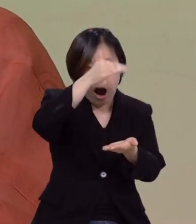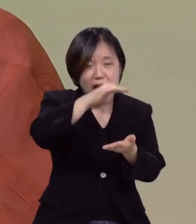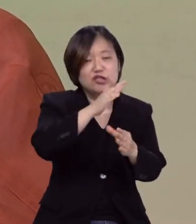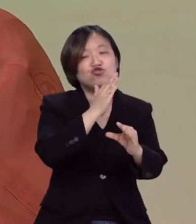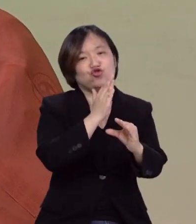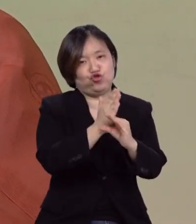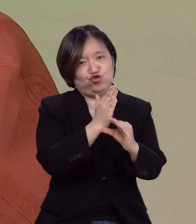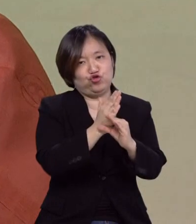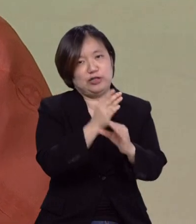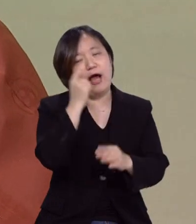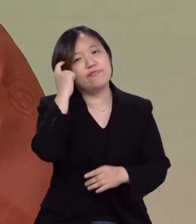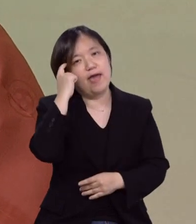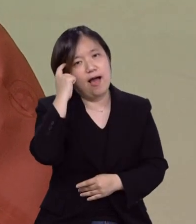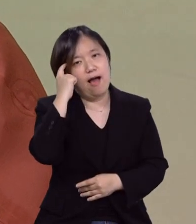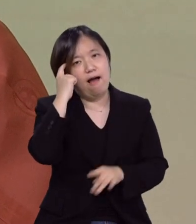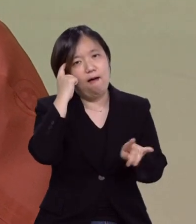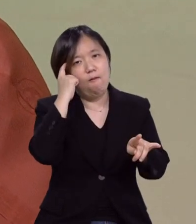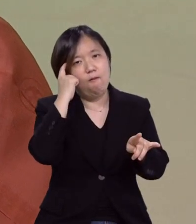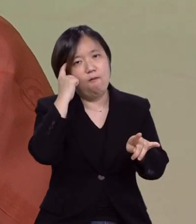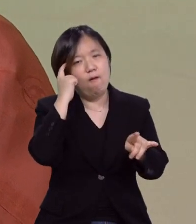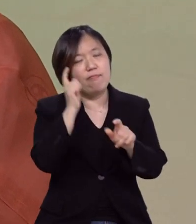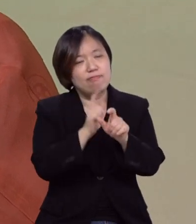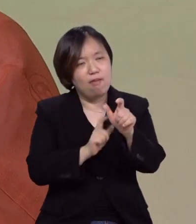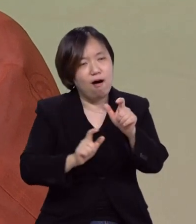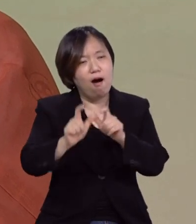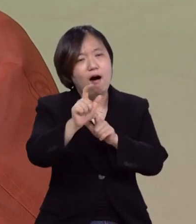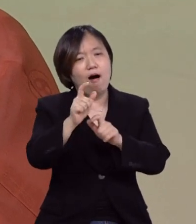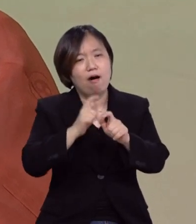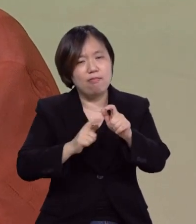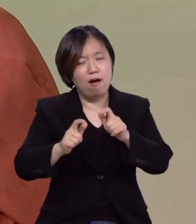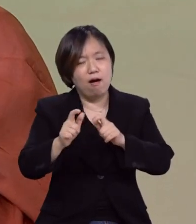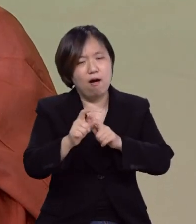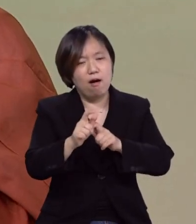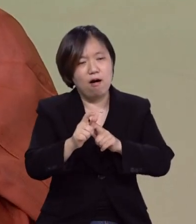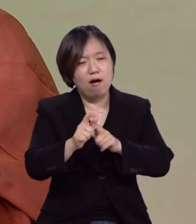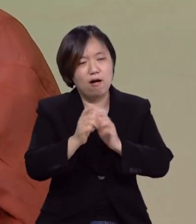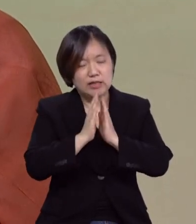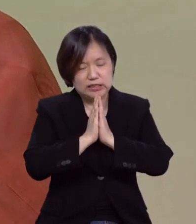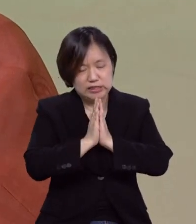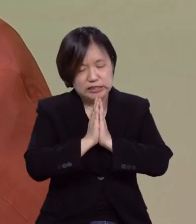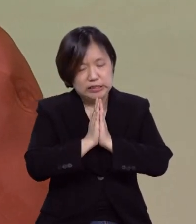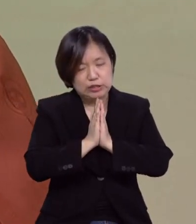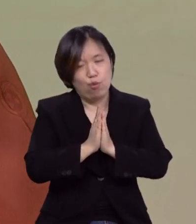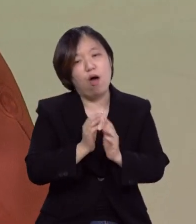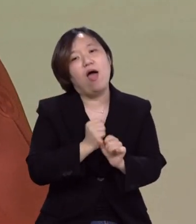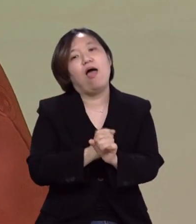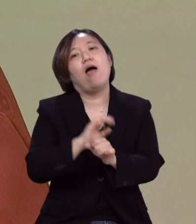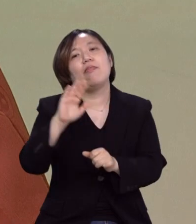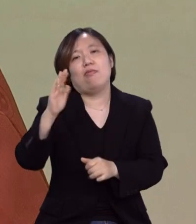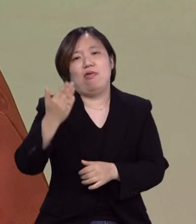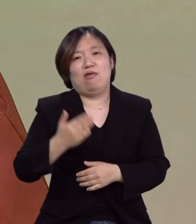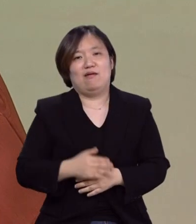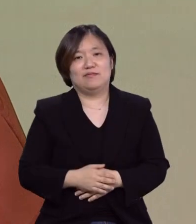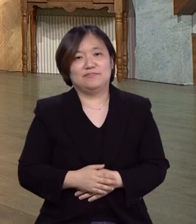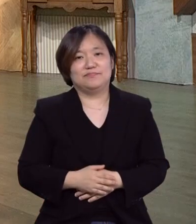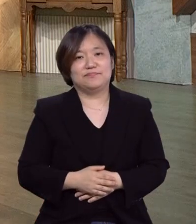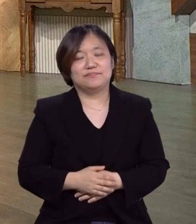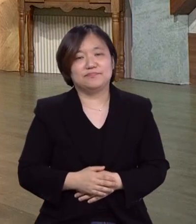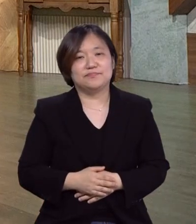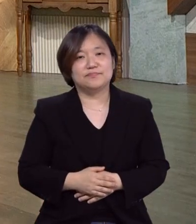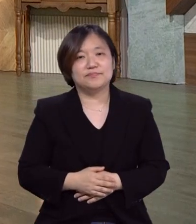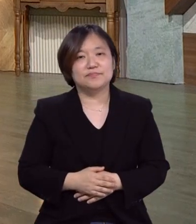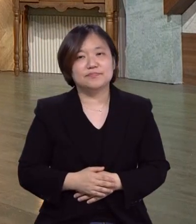묵묵히 묵묵히 닦아 나갈 뿐이다라고 여러분들에게 간곡하게 말씀드리는